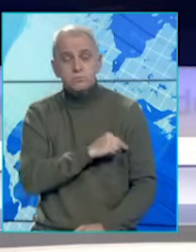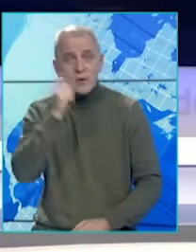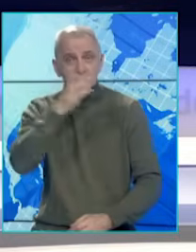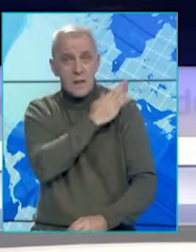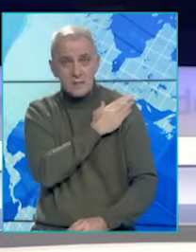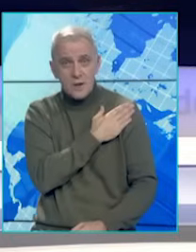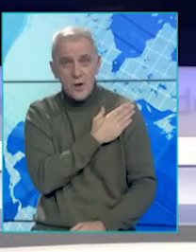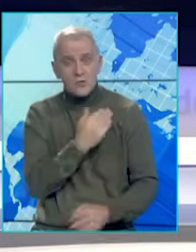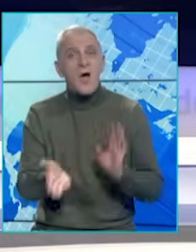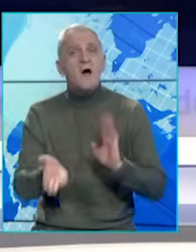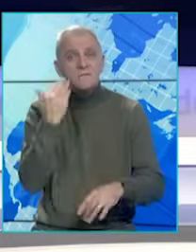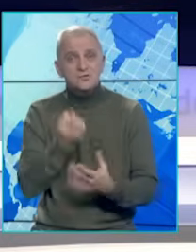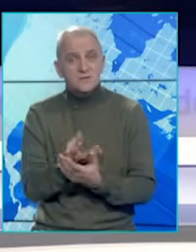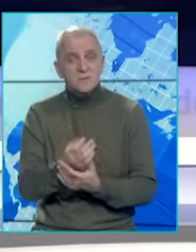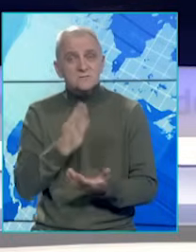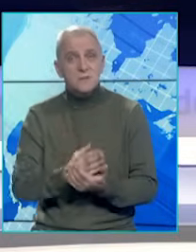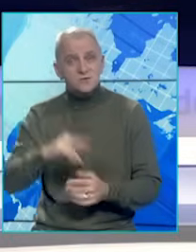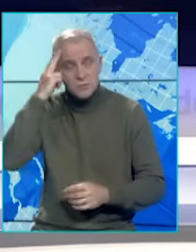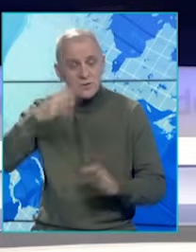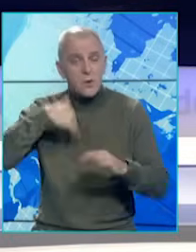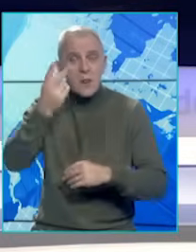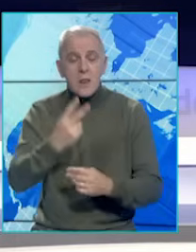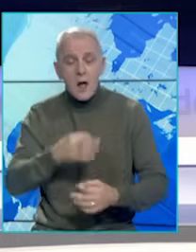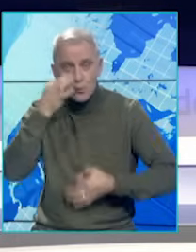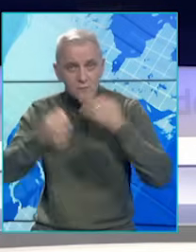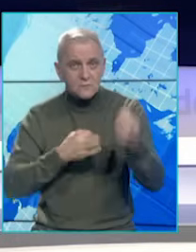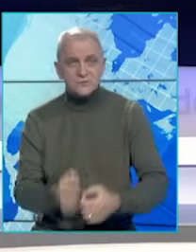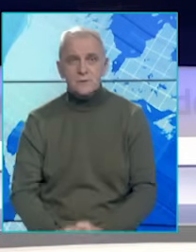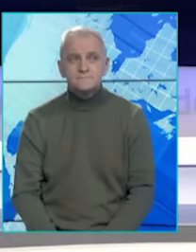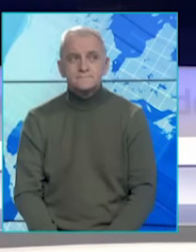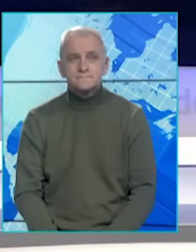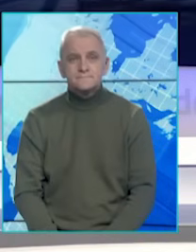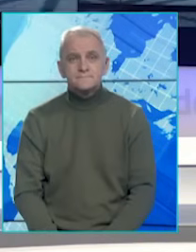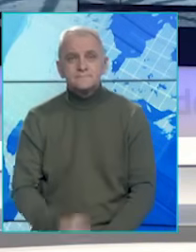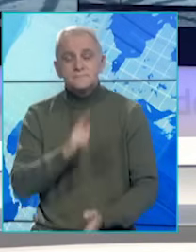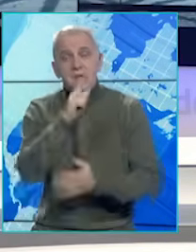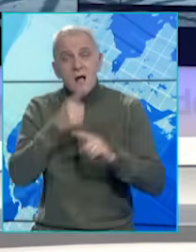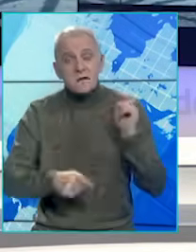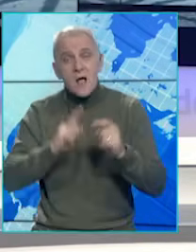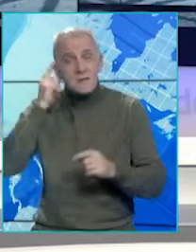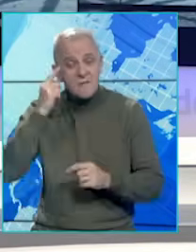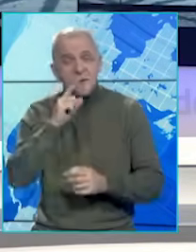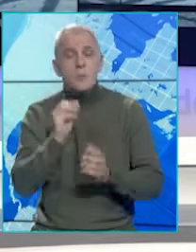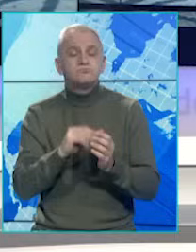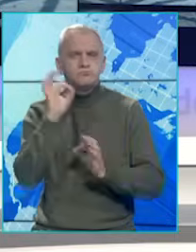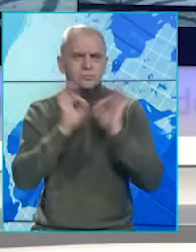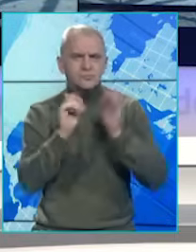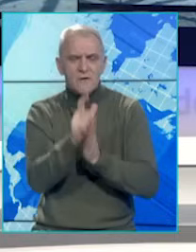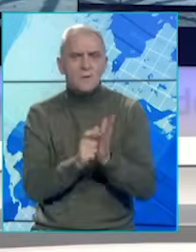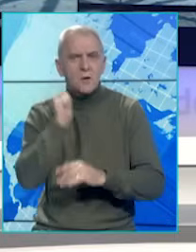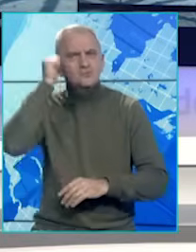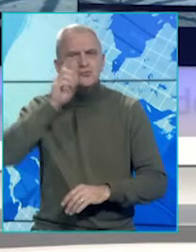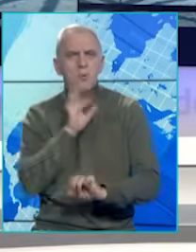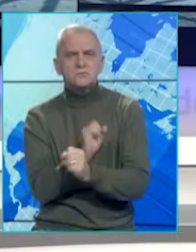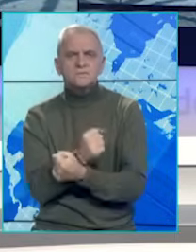Policijske patrole su na terenu i više informacija biće poznato nakon očevida. A za kraj dnevnika još prognoza vremena.